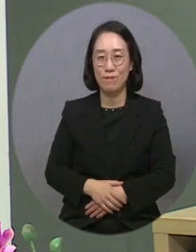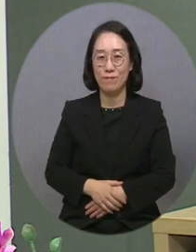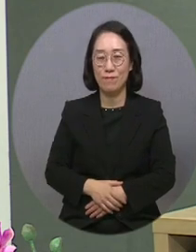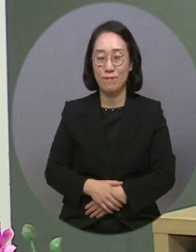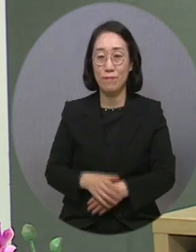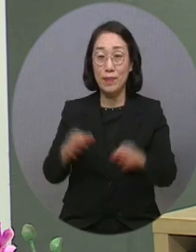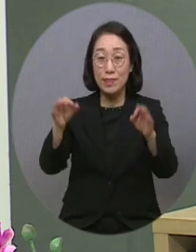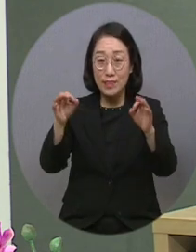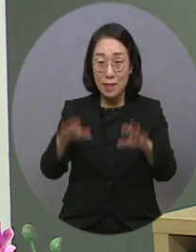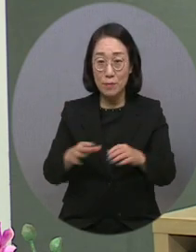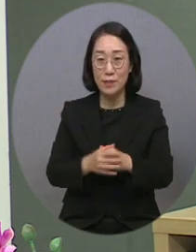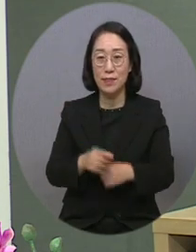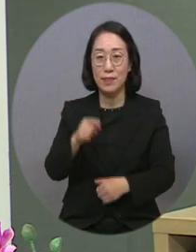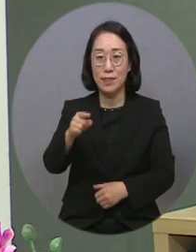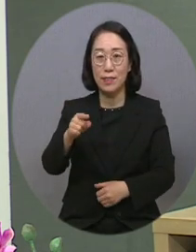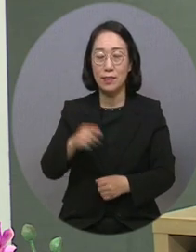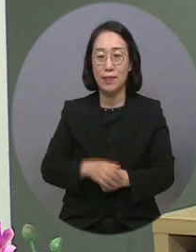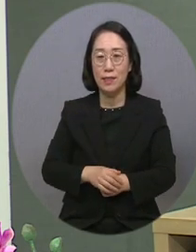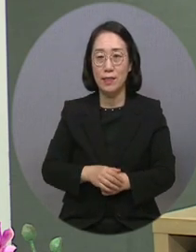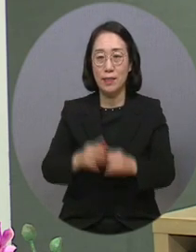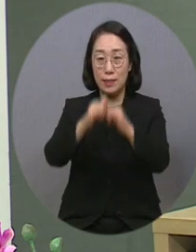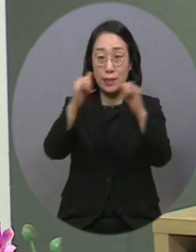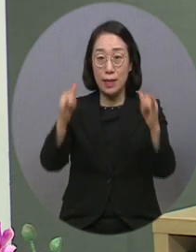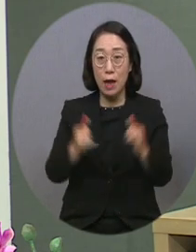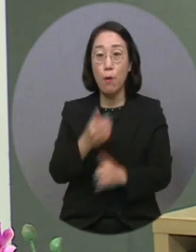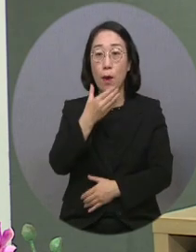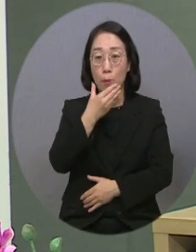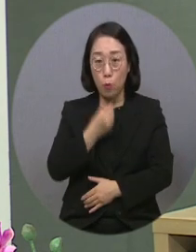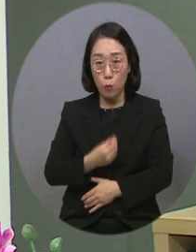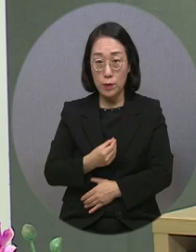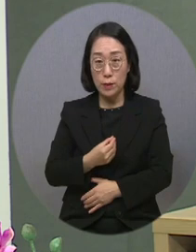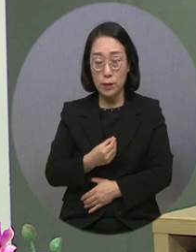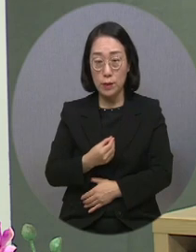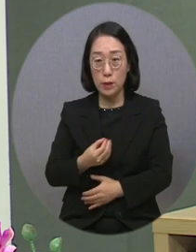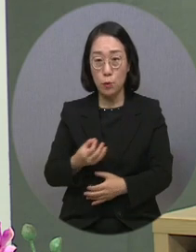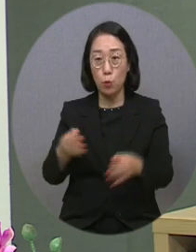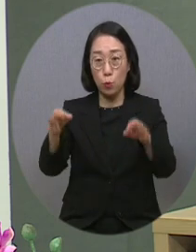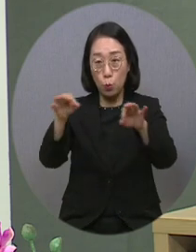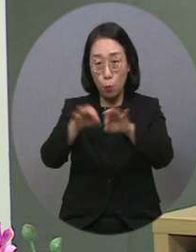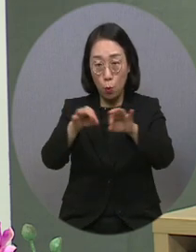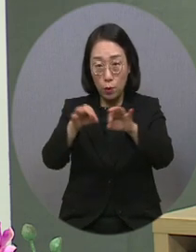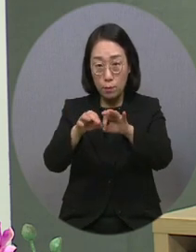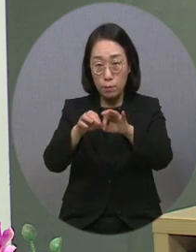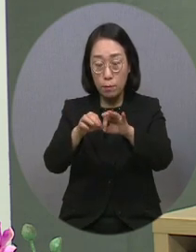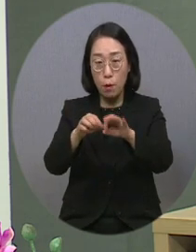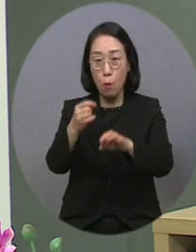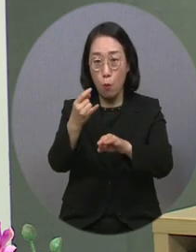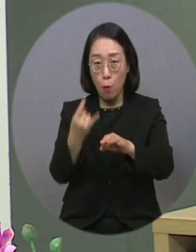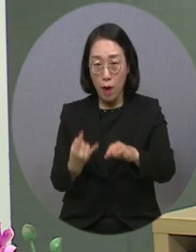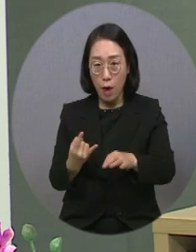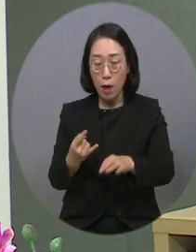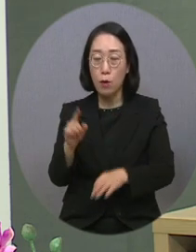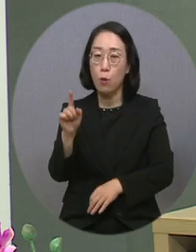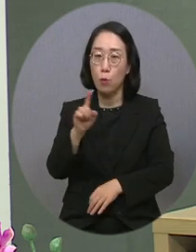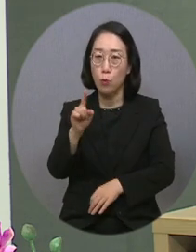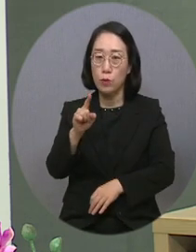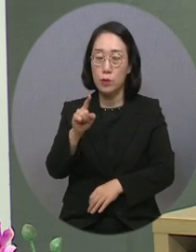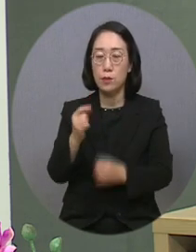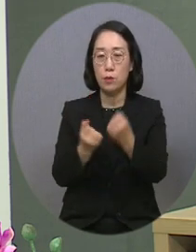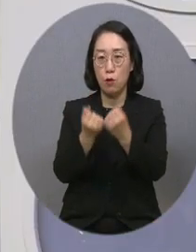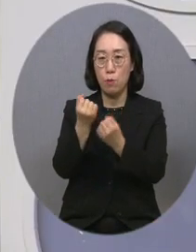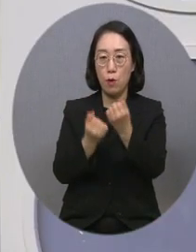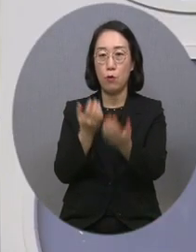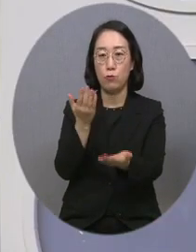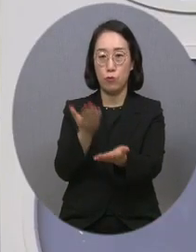잠시 그러면은 이 사랑의 열매 사회복지 공동 모금회 이 조직에 대해서 좀 소개 좀 해주시죠.